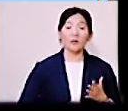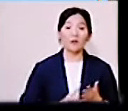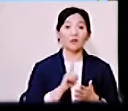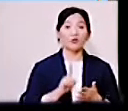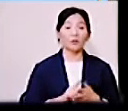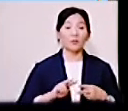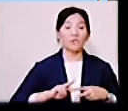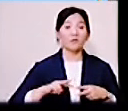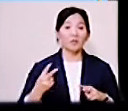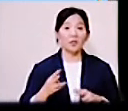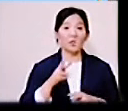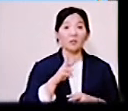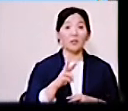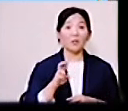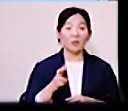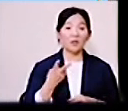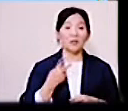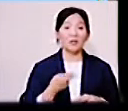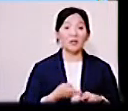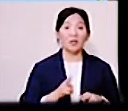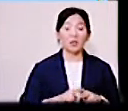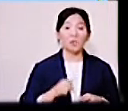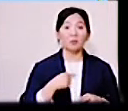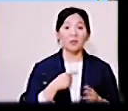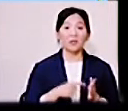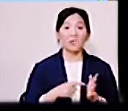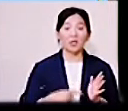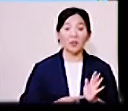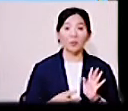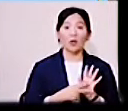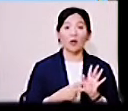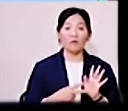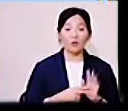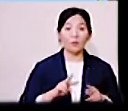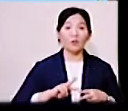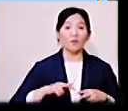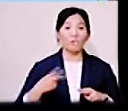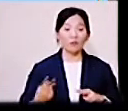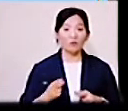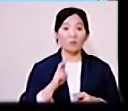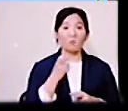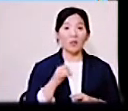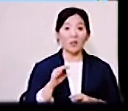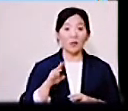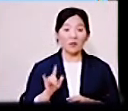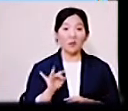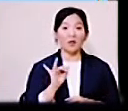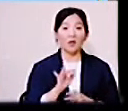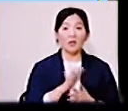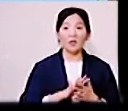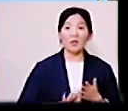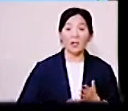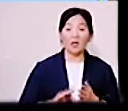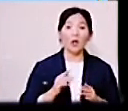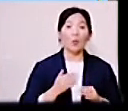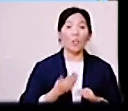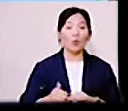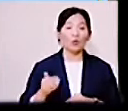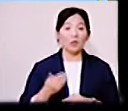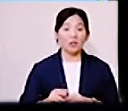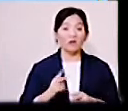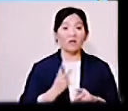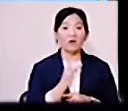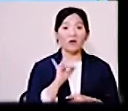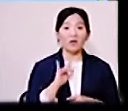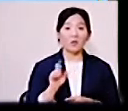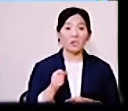должны перевести в мегабайты. Для этого мы делим на 8, переводим в байты. И далее последовательно 2 раза